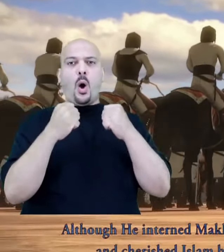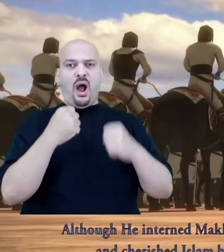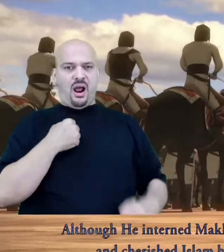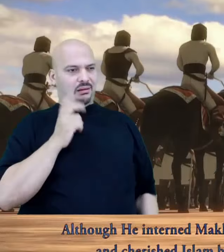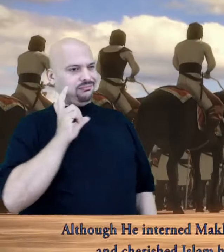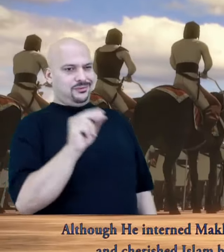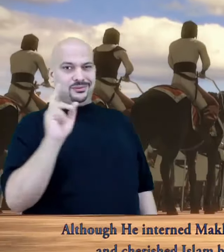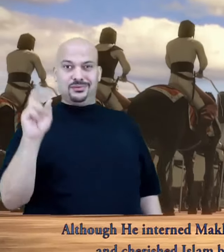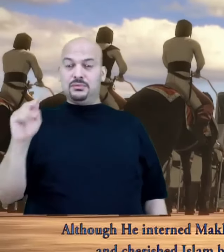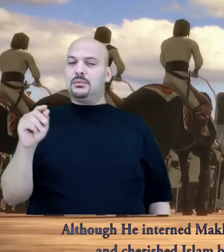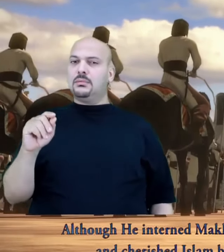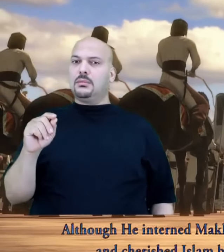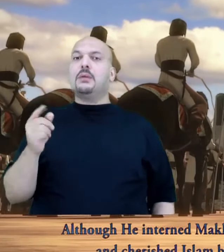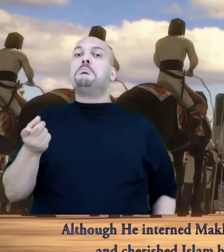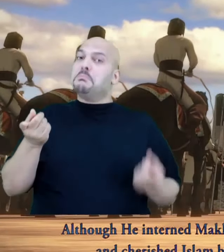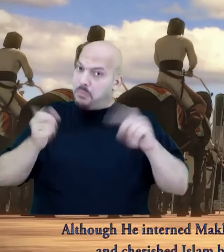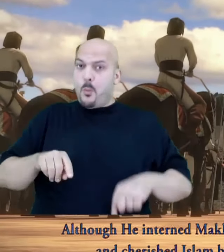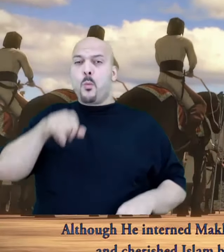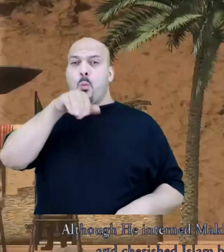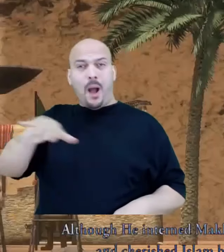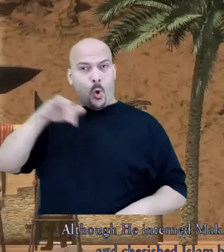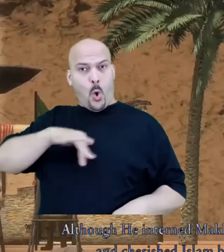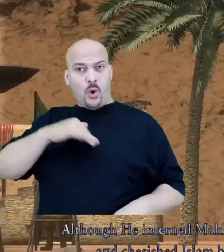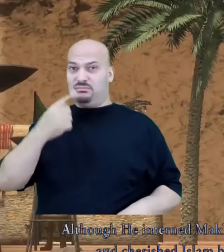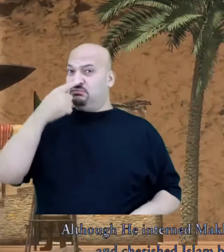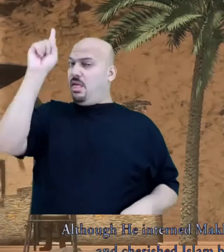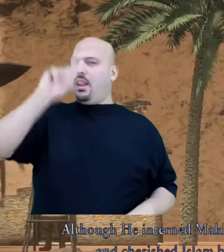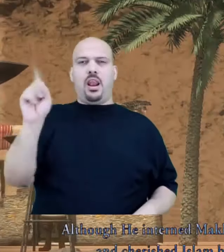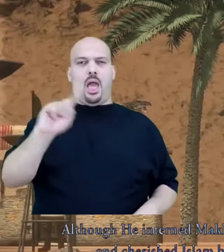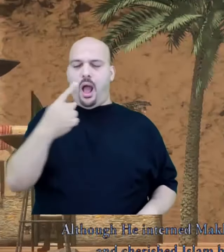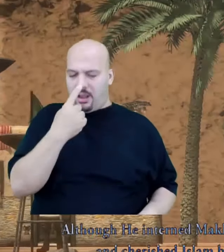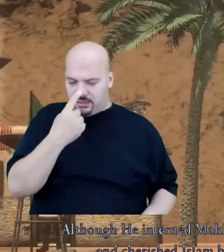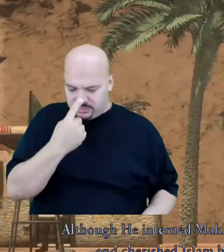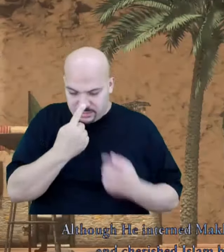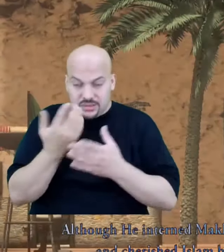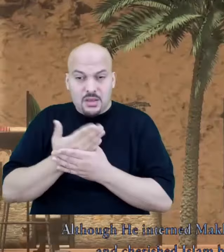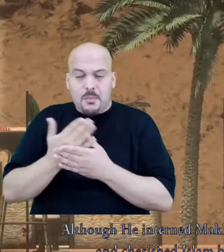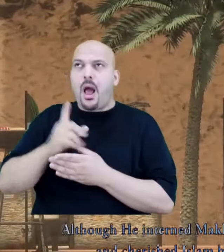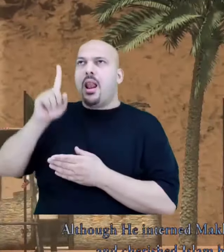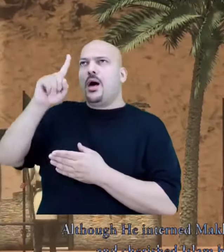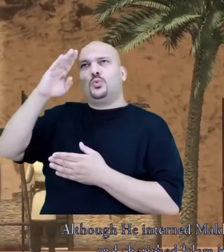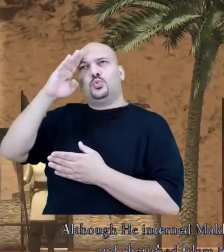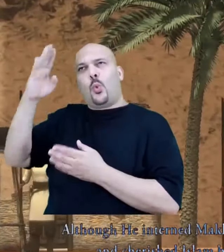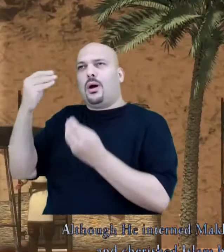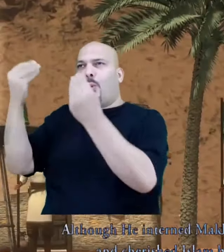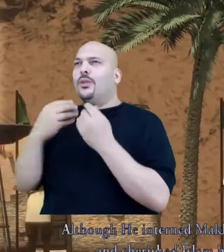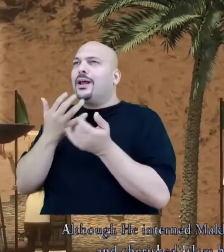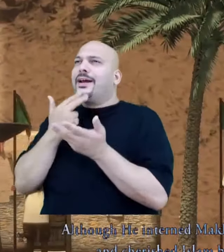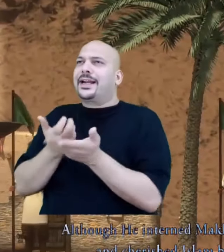منتصرا، ومع ذلك كان يخفض رأسه تواضعا